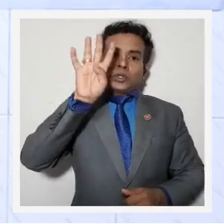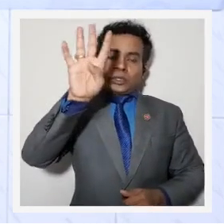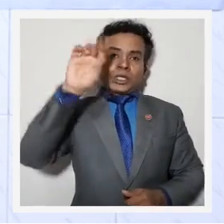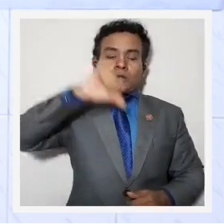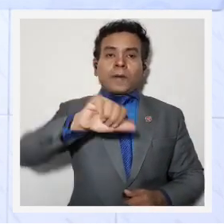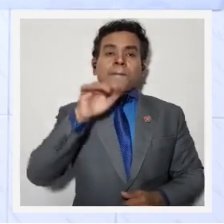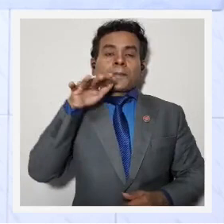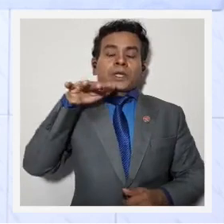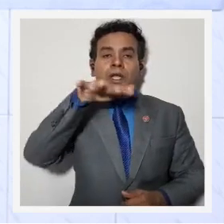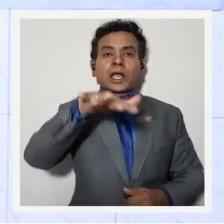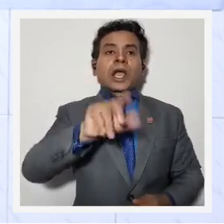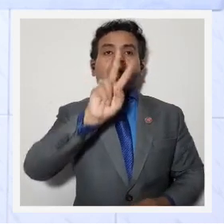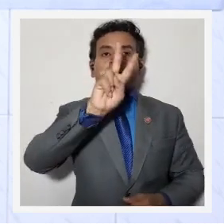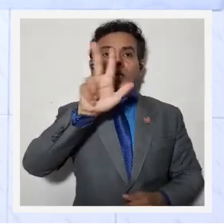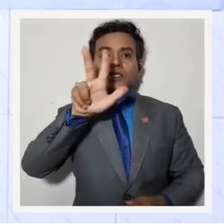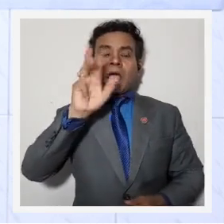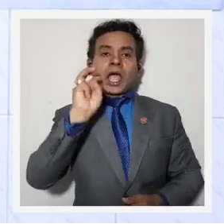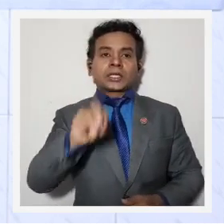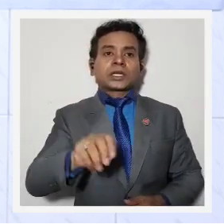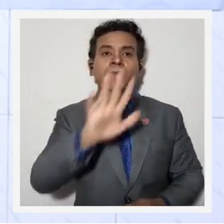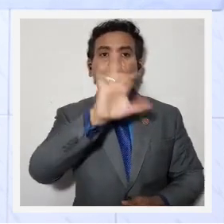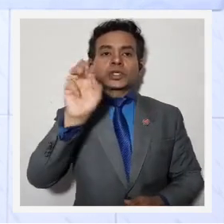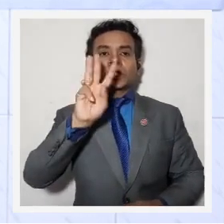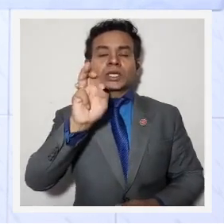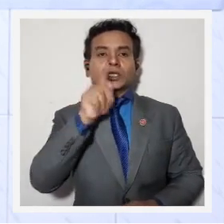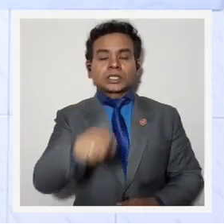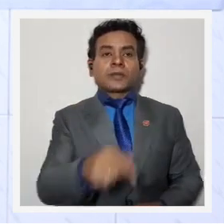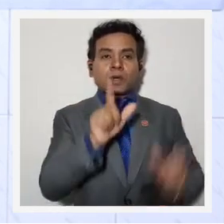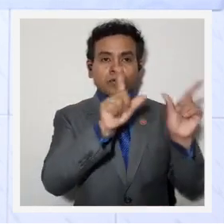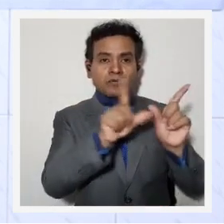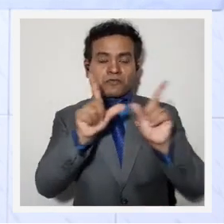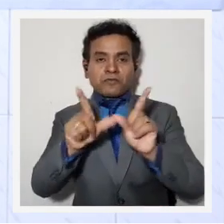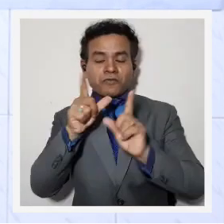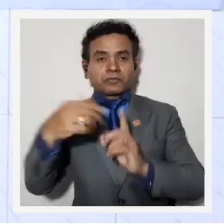১৩৫,১৮টি এবং এ পর্যন্ত ফোন কল গ্রহণ করা হয়েছে